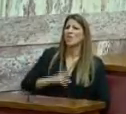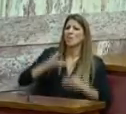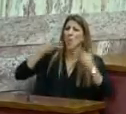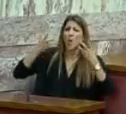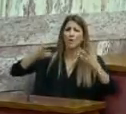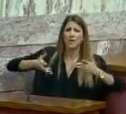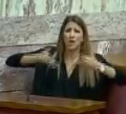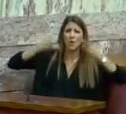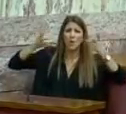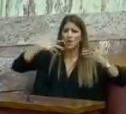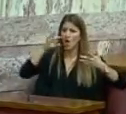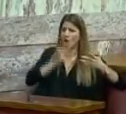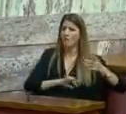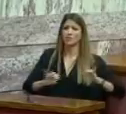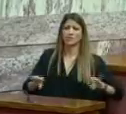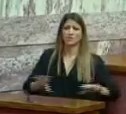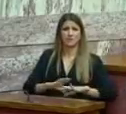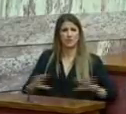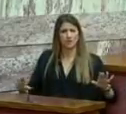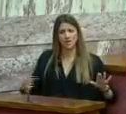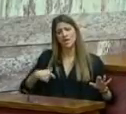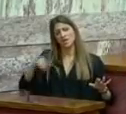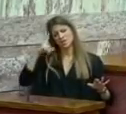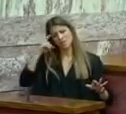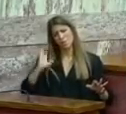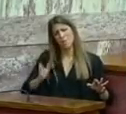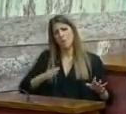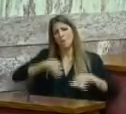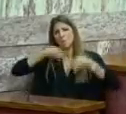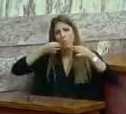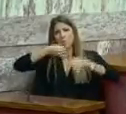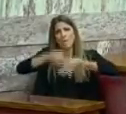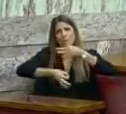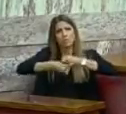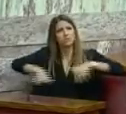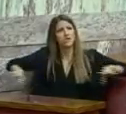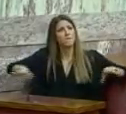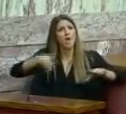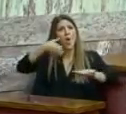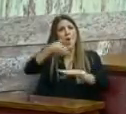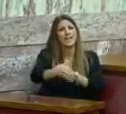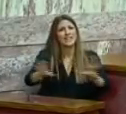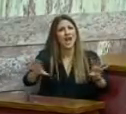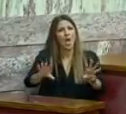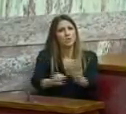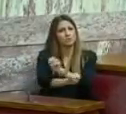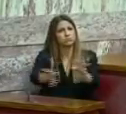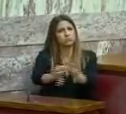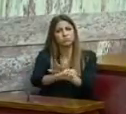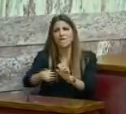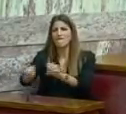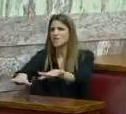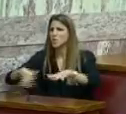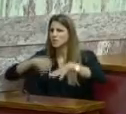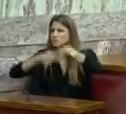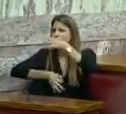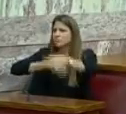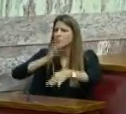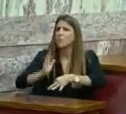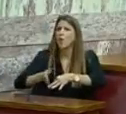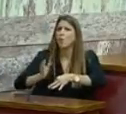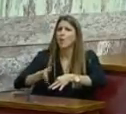Αλλιώς πάρα πολλά θα μπορούσα να πω ή στα κανάλια ή μέσα στη Βουλή για όσα περιέχει η